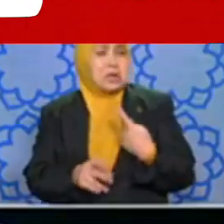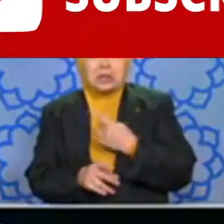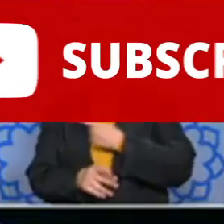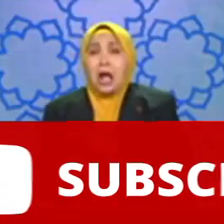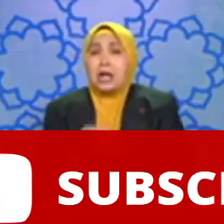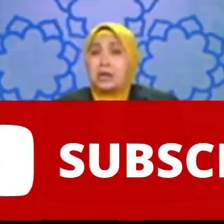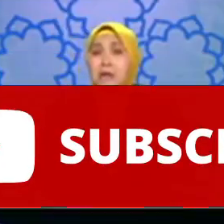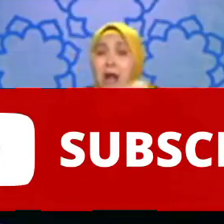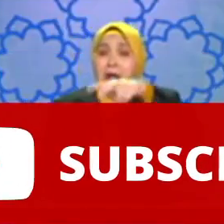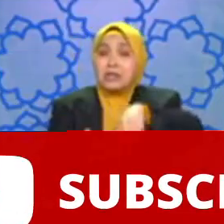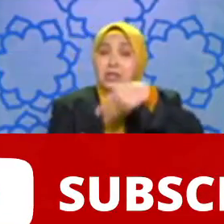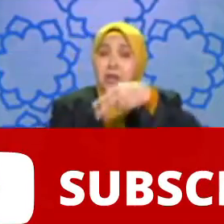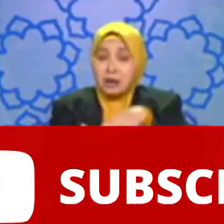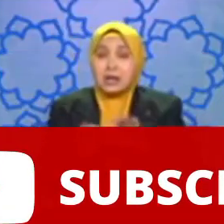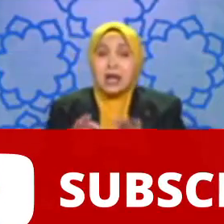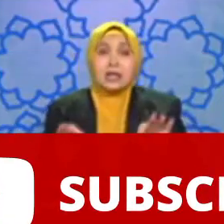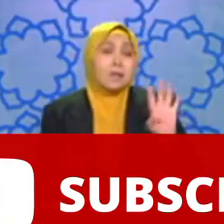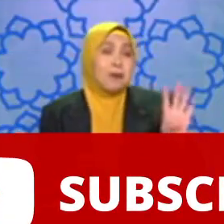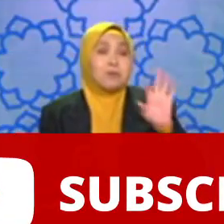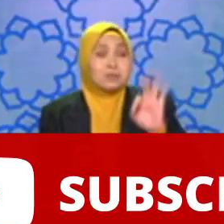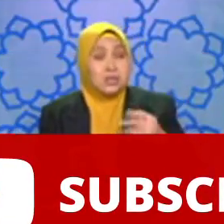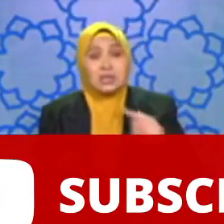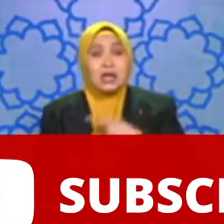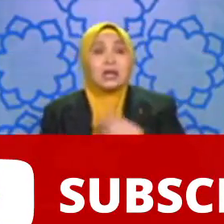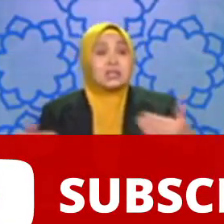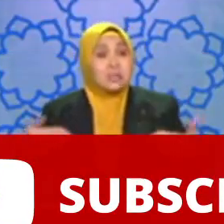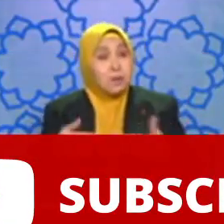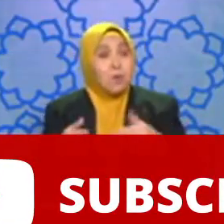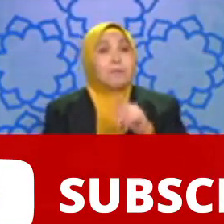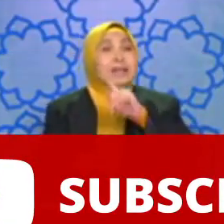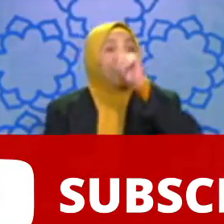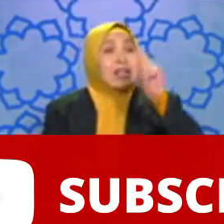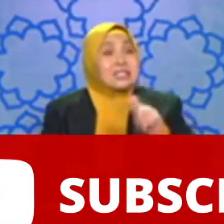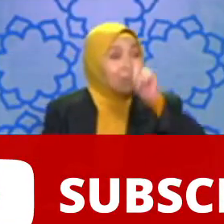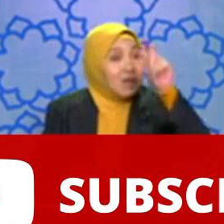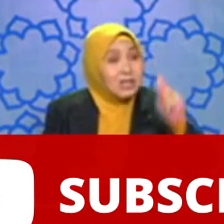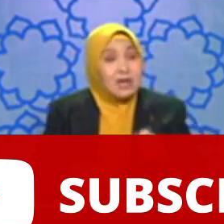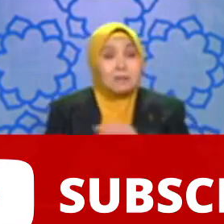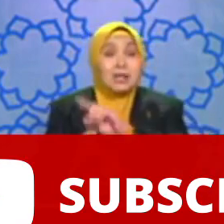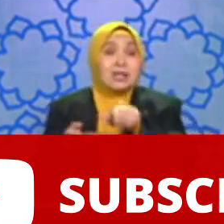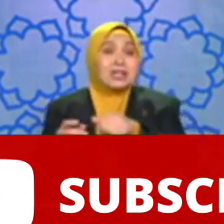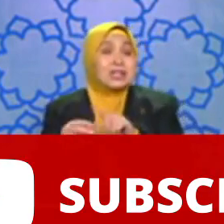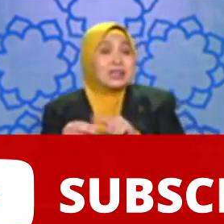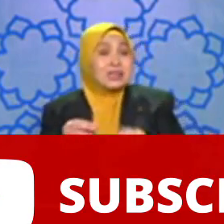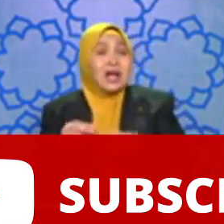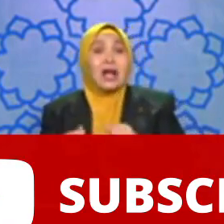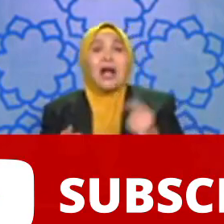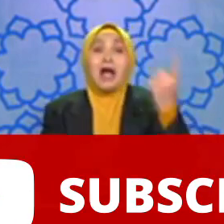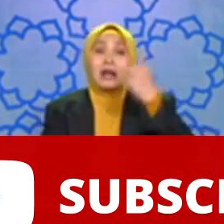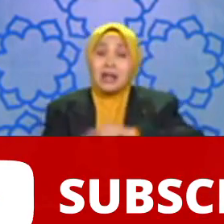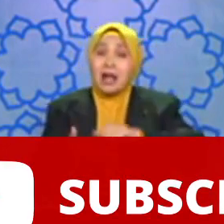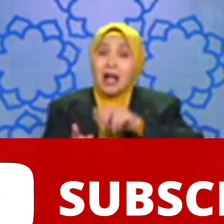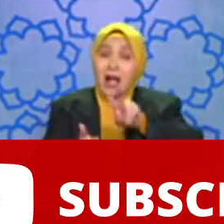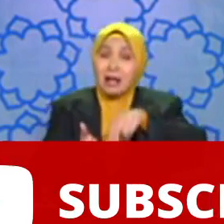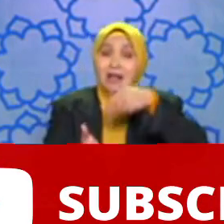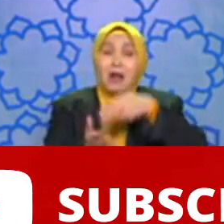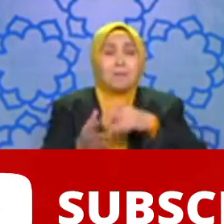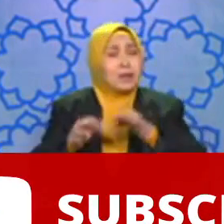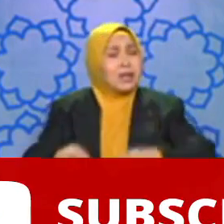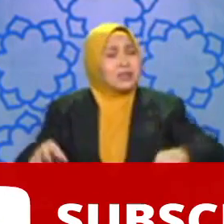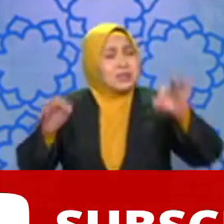ayat 49? Kita akan sambung lagi kisah pertanyaan mereka tentang kebangkitan hari akhirat. Ini penting sangat